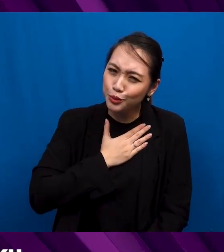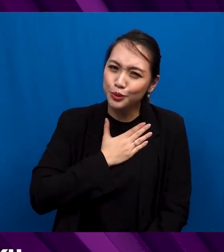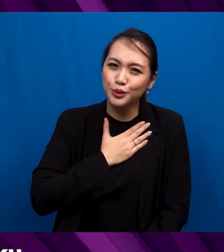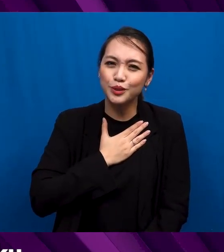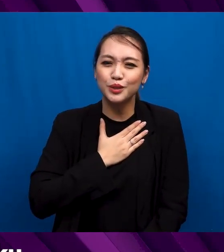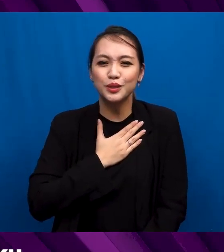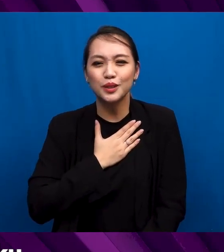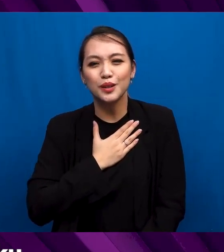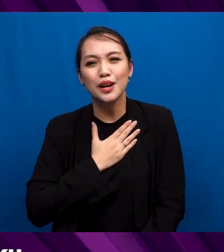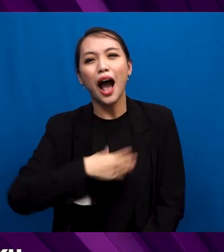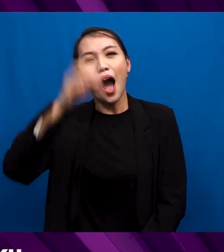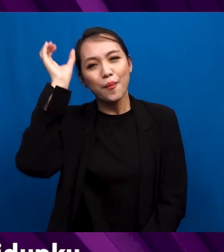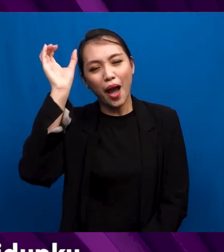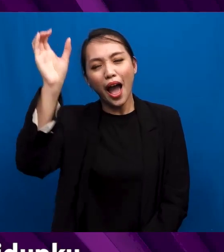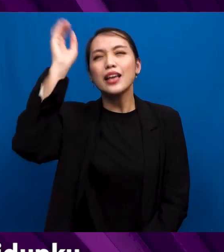kerinduanku.